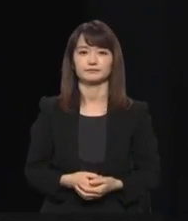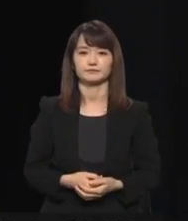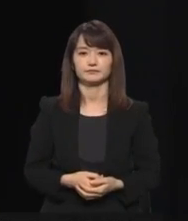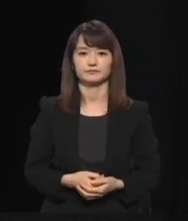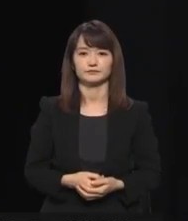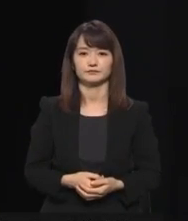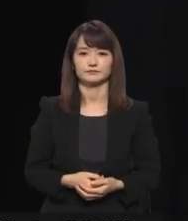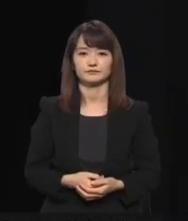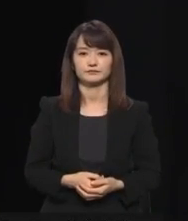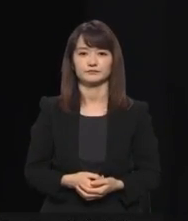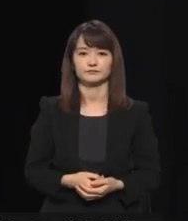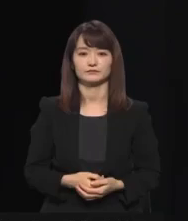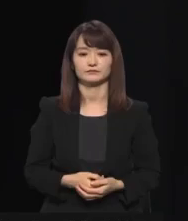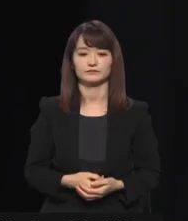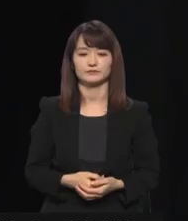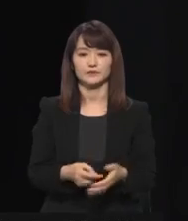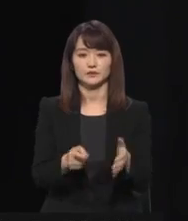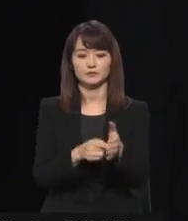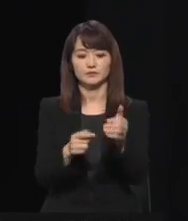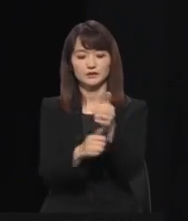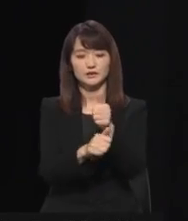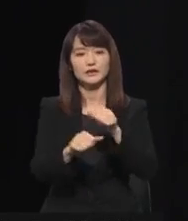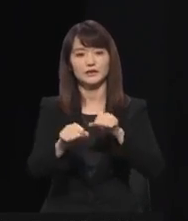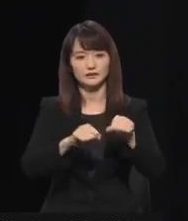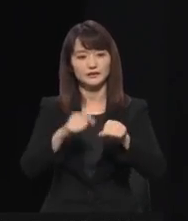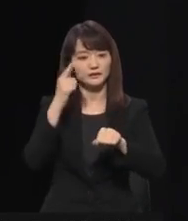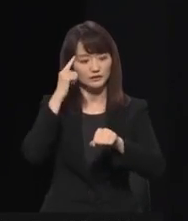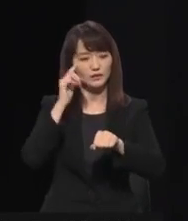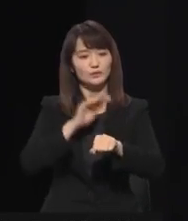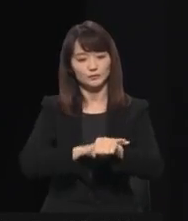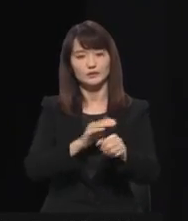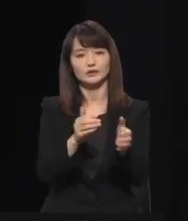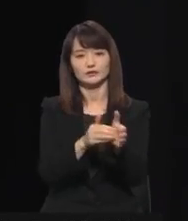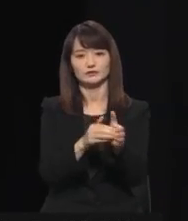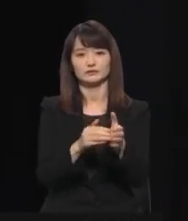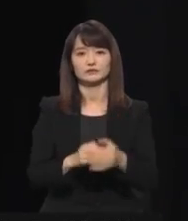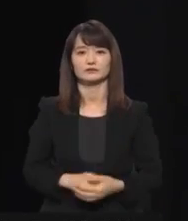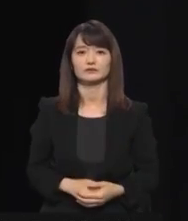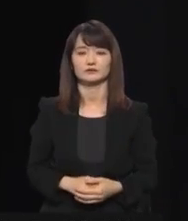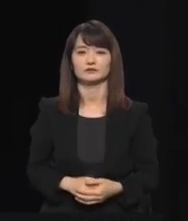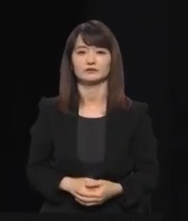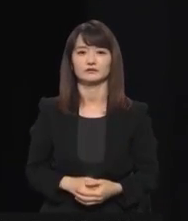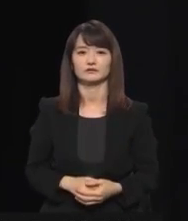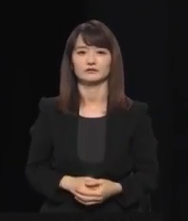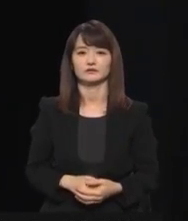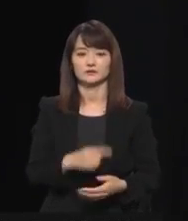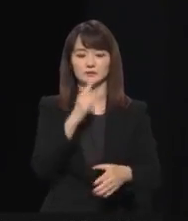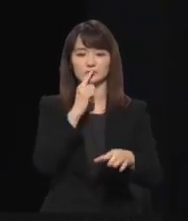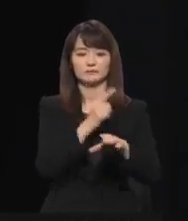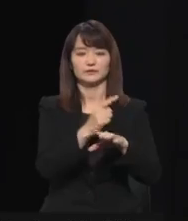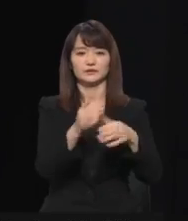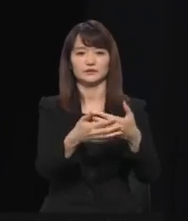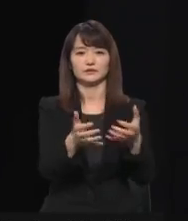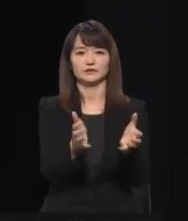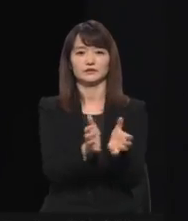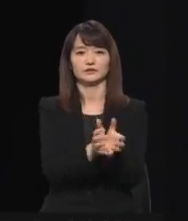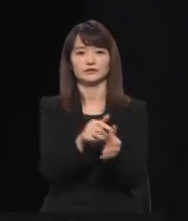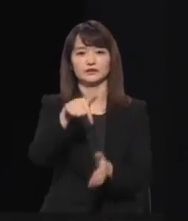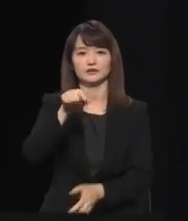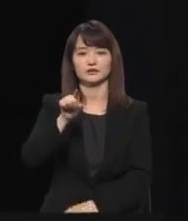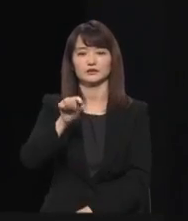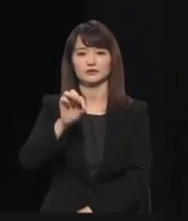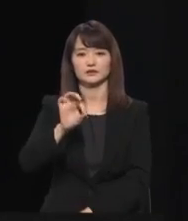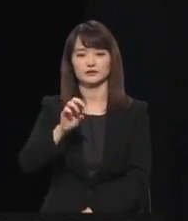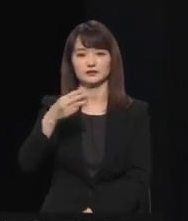비대위에 이런이런 것으로 해서 지나갔어요 그 다음에 강령이 및 와 같은 경우에 크기 서술적 으로 돼 있는데 이거를